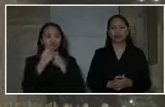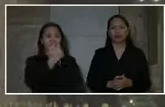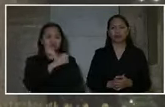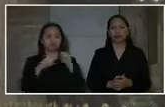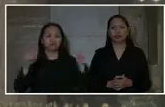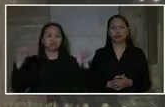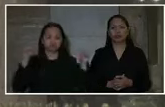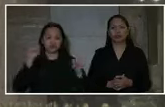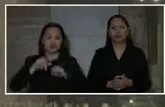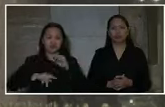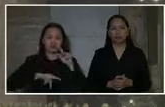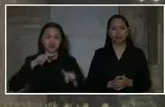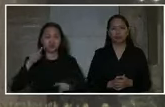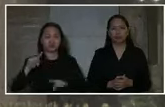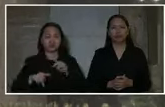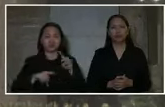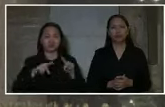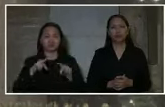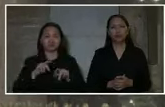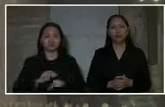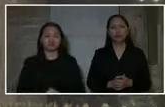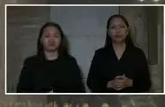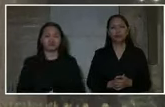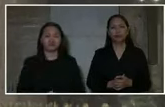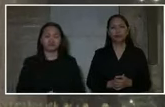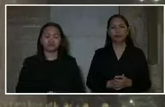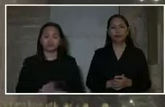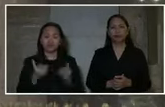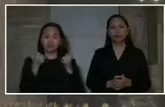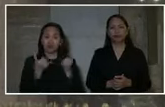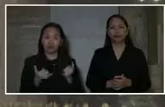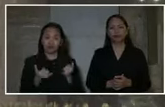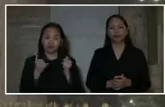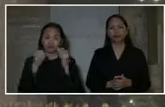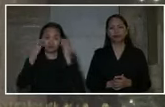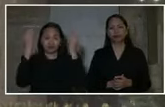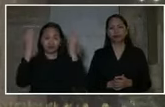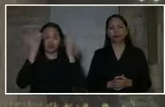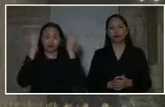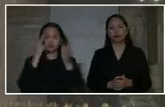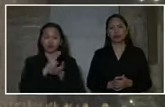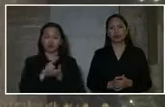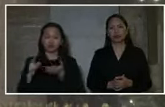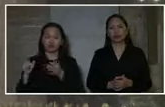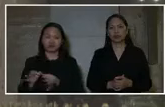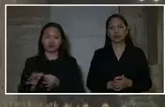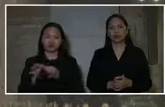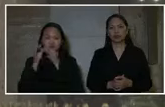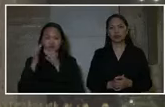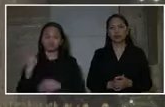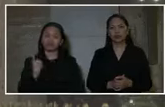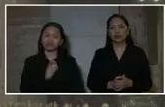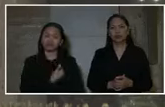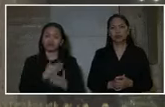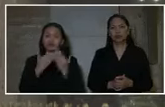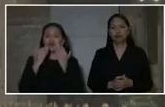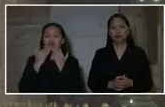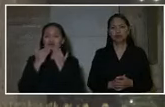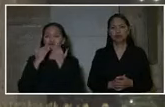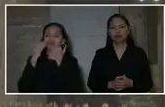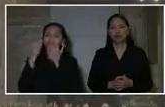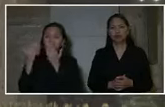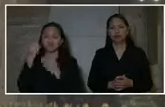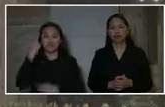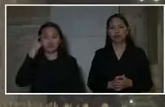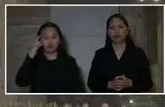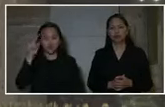tao. Sa pagdiriwang natin ng banal na misang ito, ipagpasalamat natin